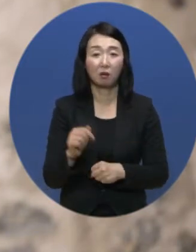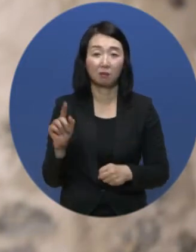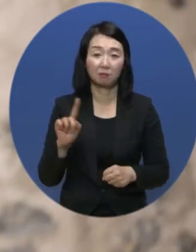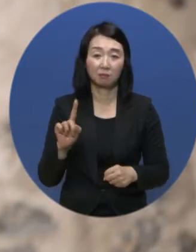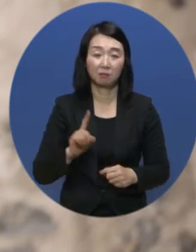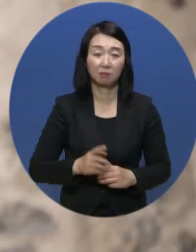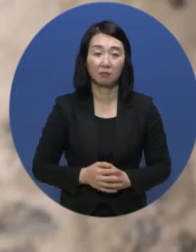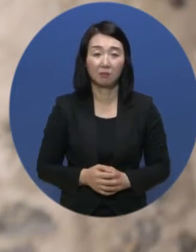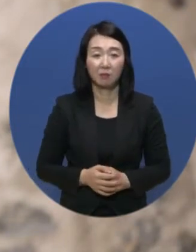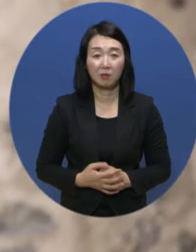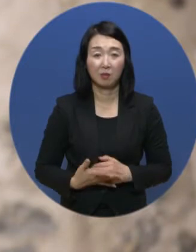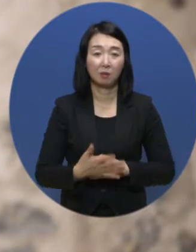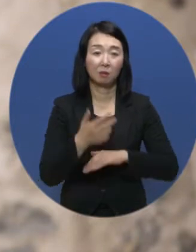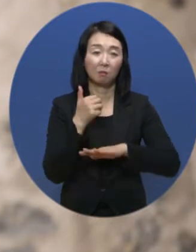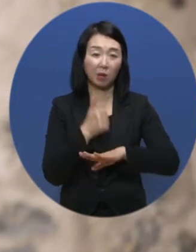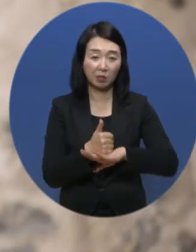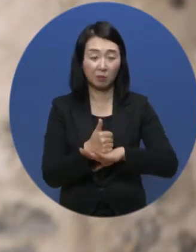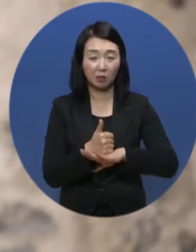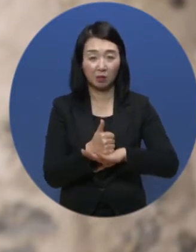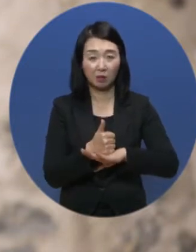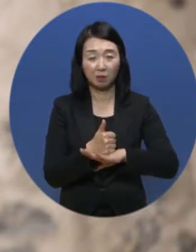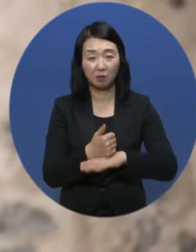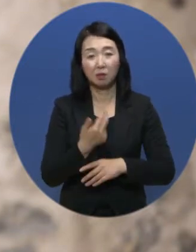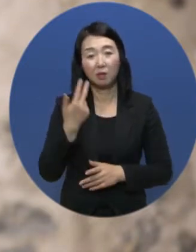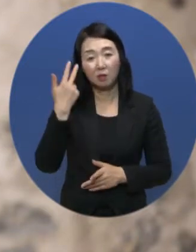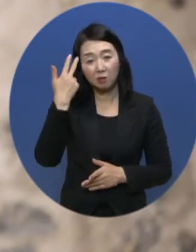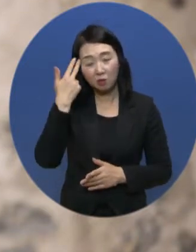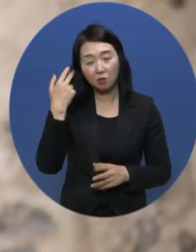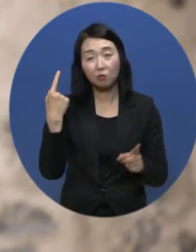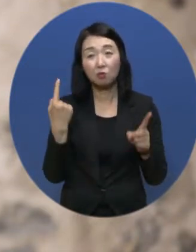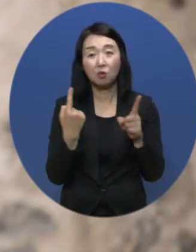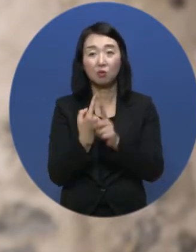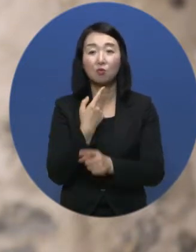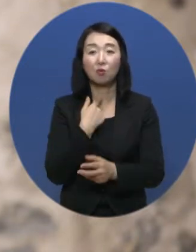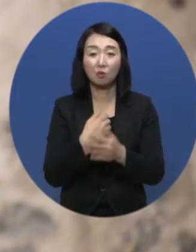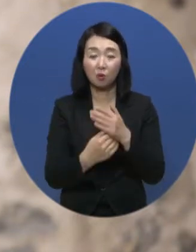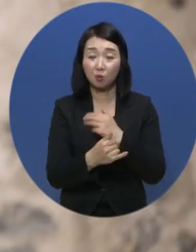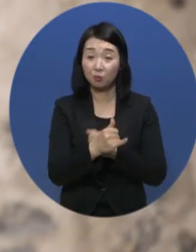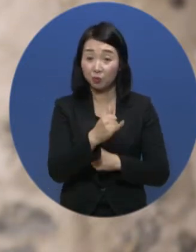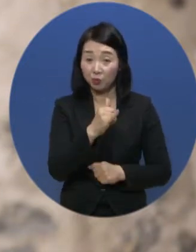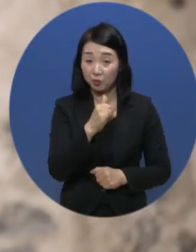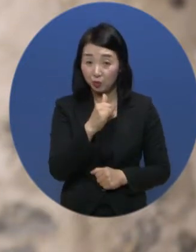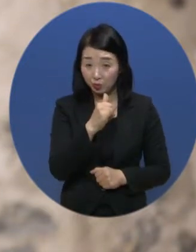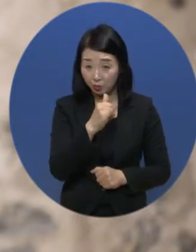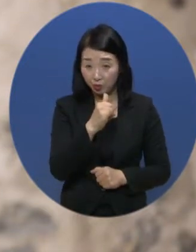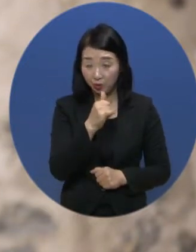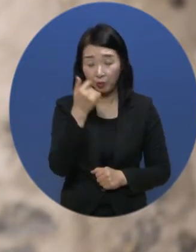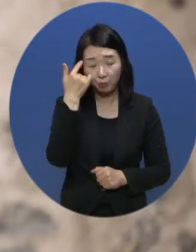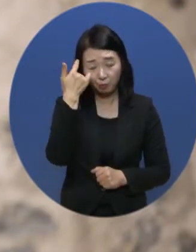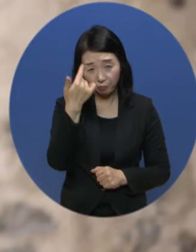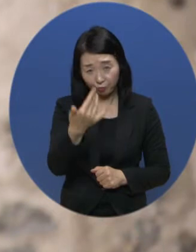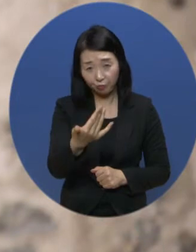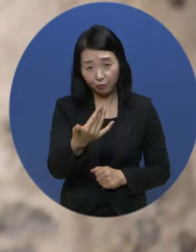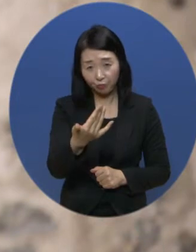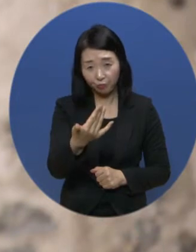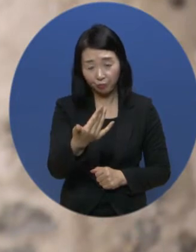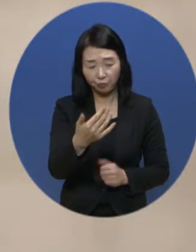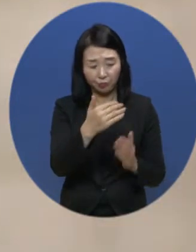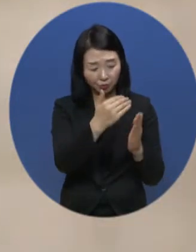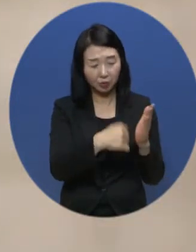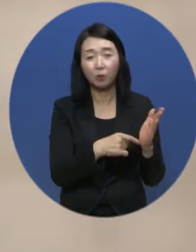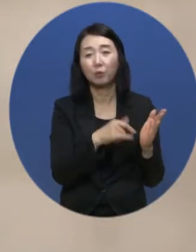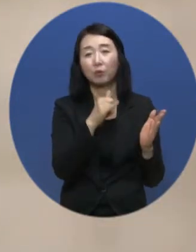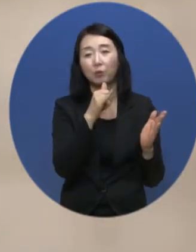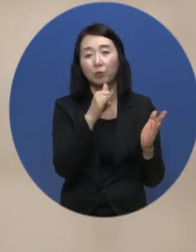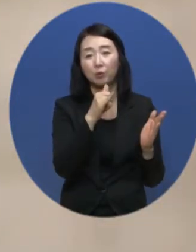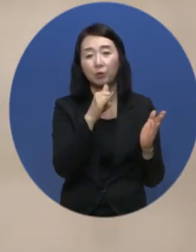맨 마지막 칸에 정신과 치료 경험이 있는지 묻는 질문이 있었기 때문입니다.